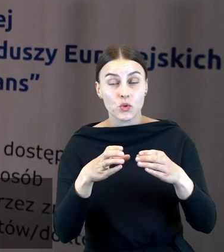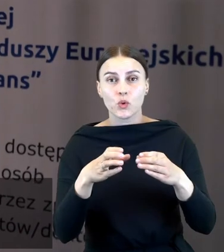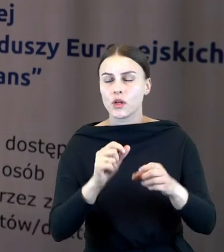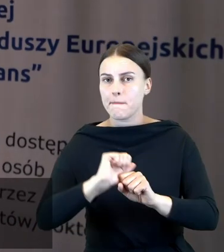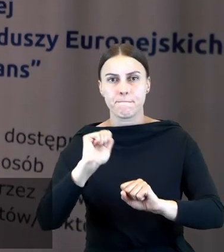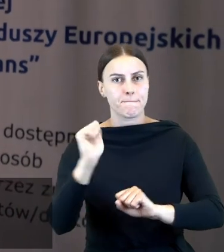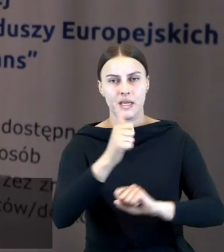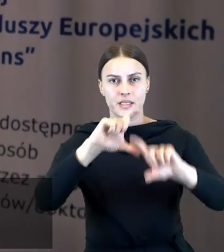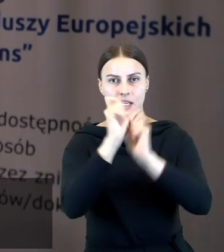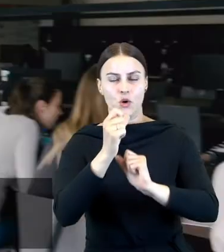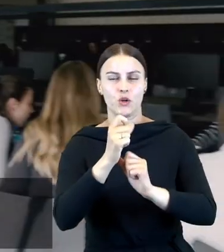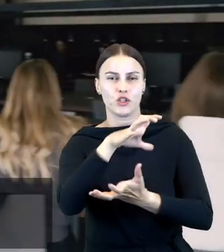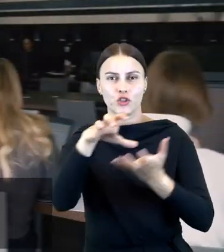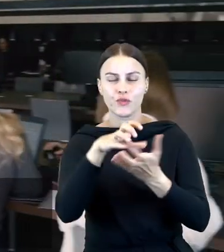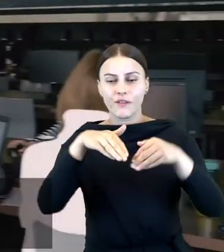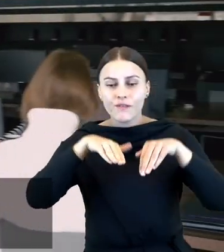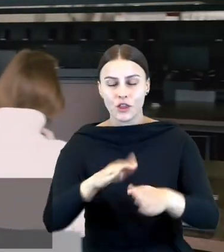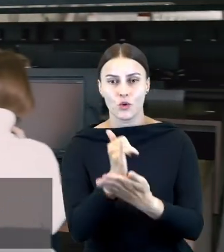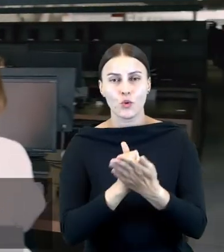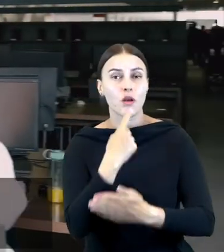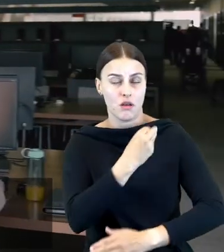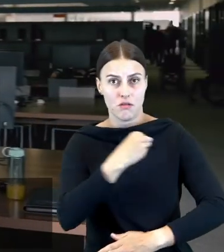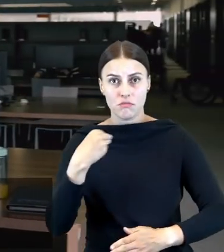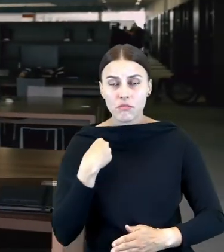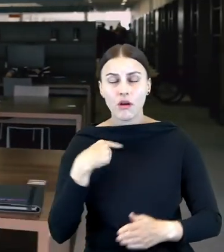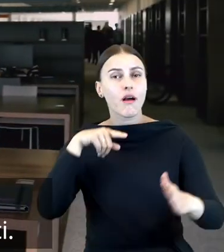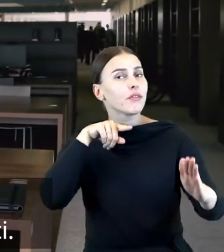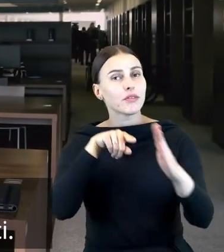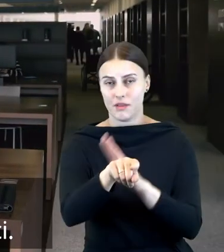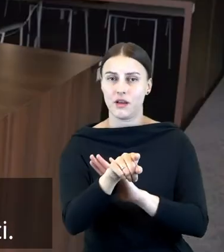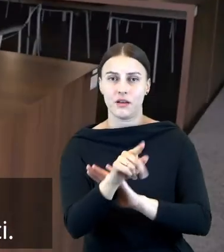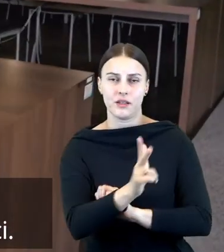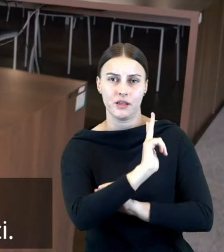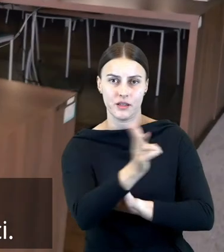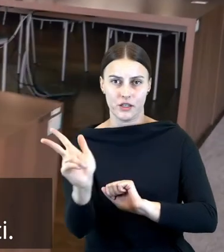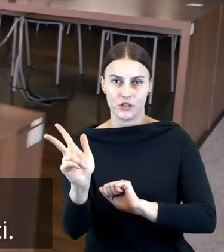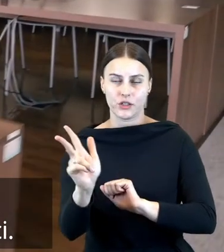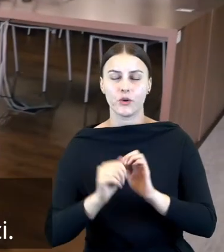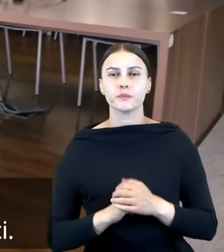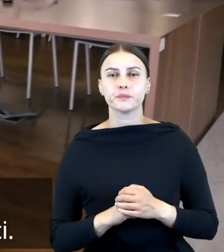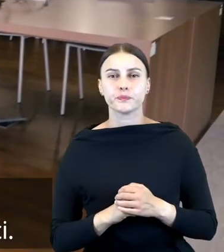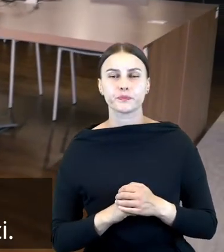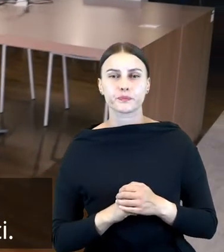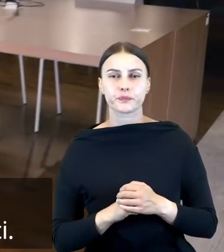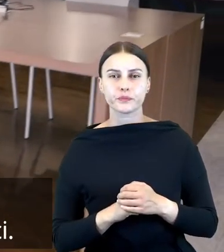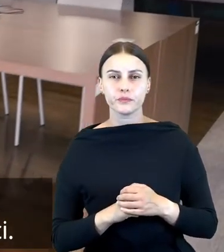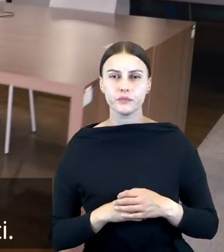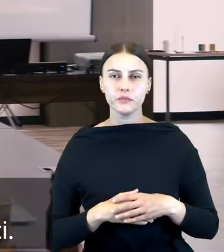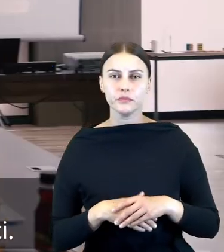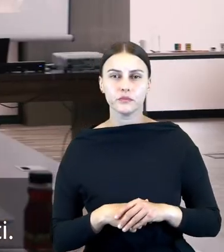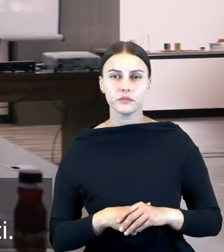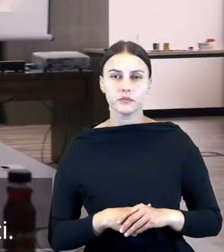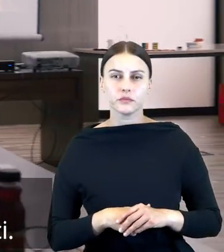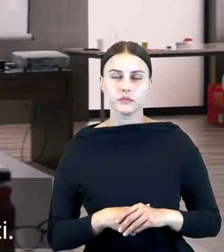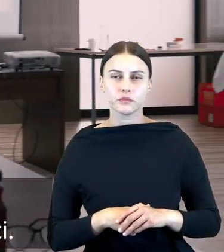zestaw pierwszy na świecie wideokursów w języku polskim, dostępny dla każdego, niezależnie